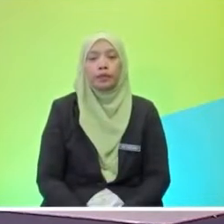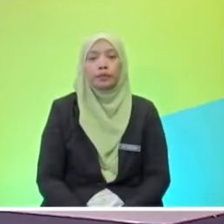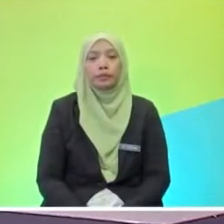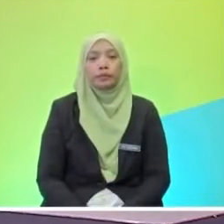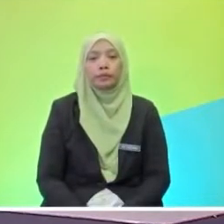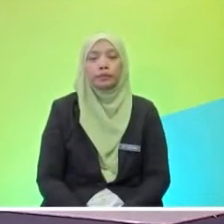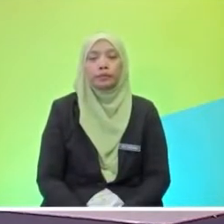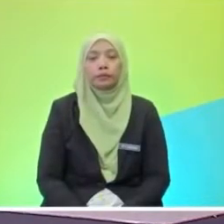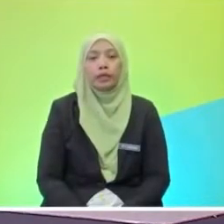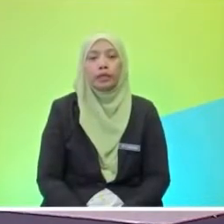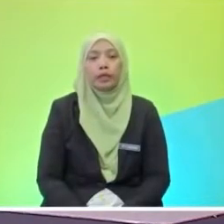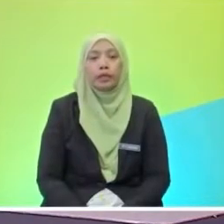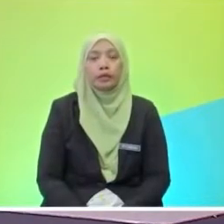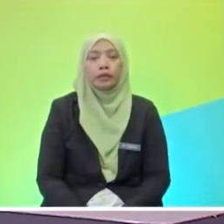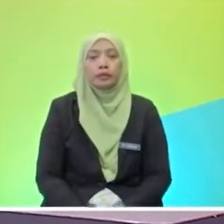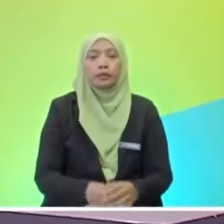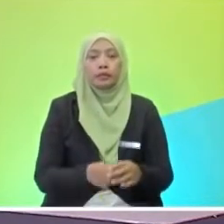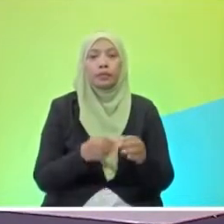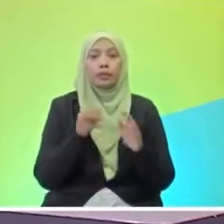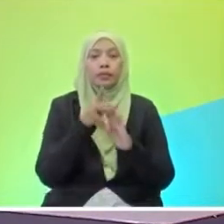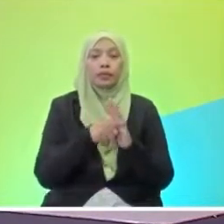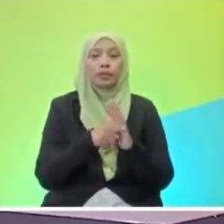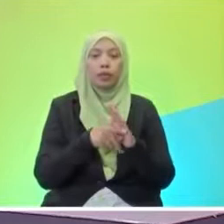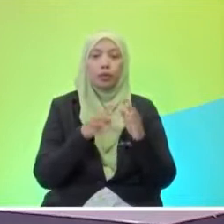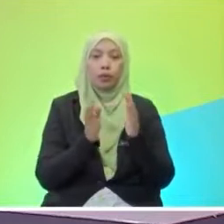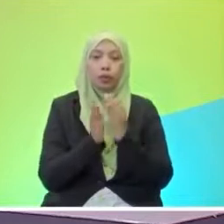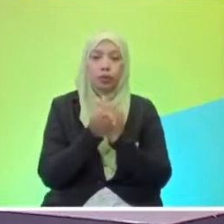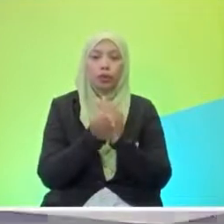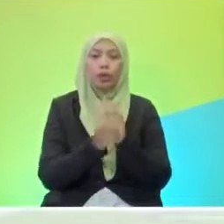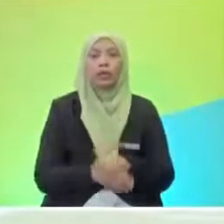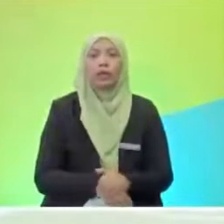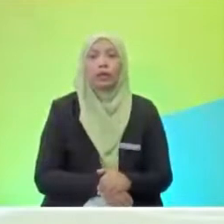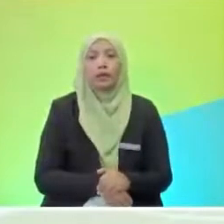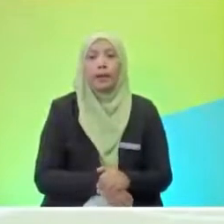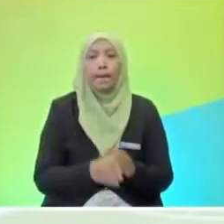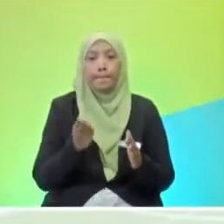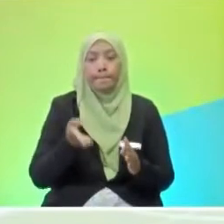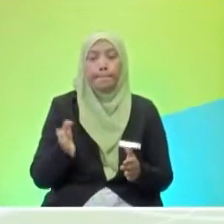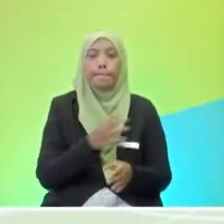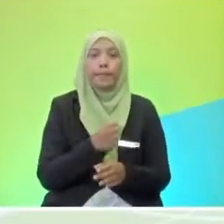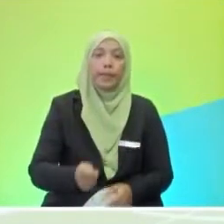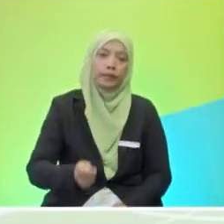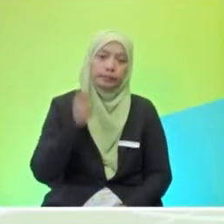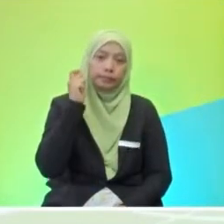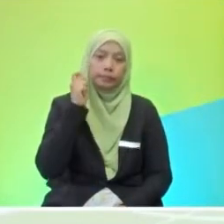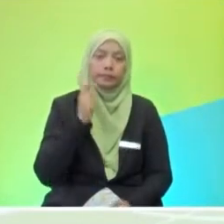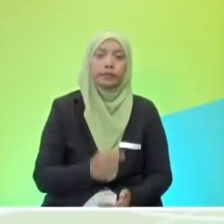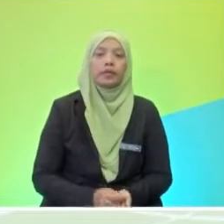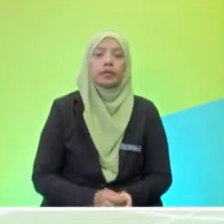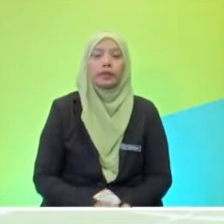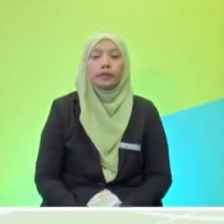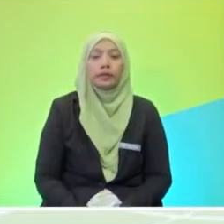pemulihan semula bahan dan tenaga sini diproses terlebih dahulu bagi menggunakan isi padu sistem